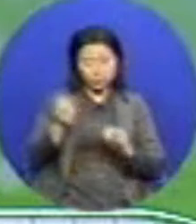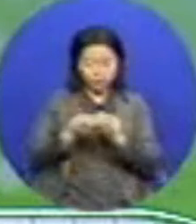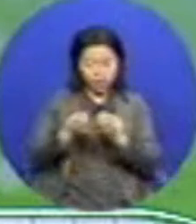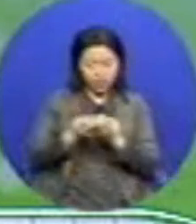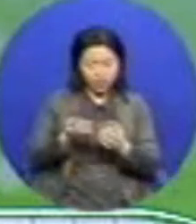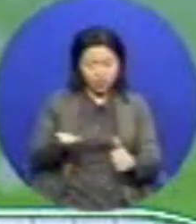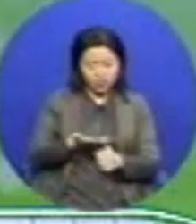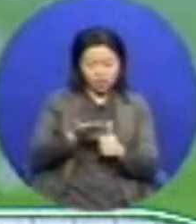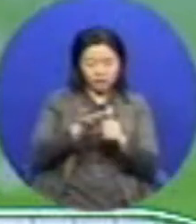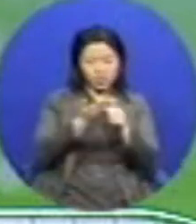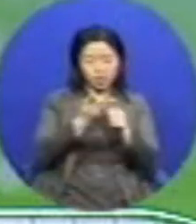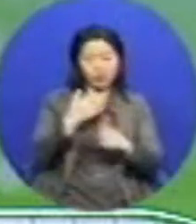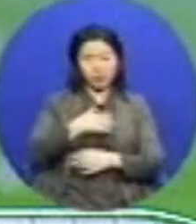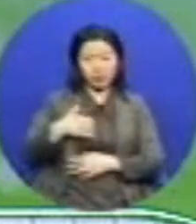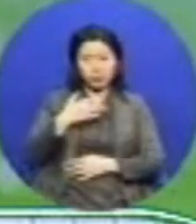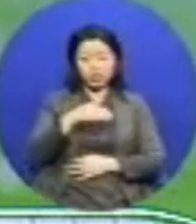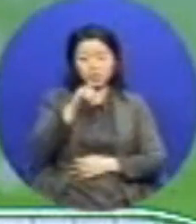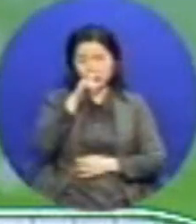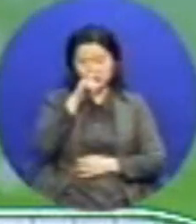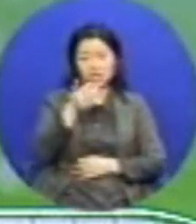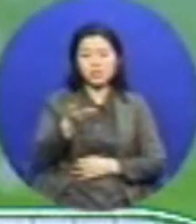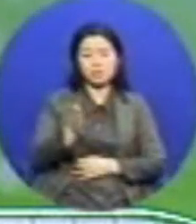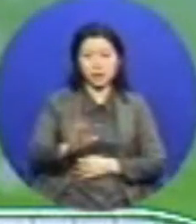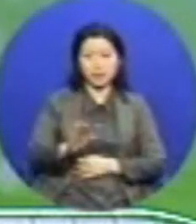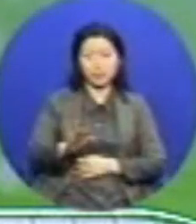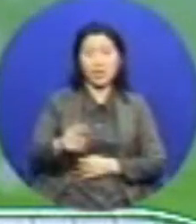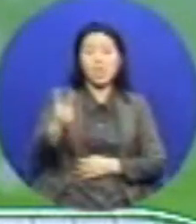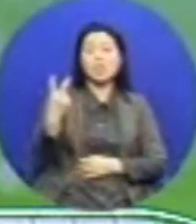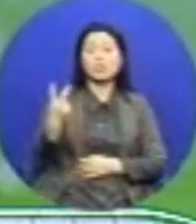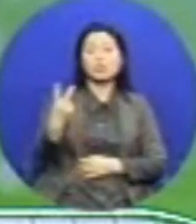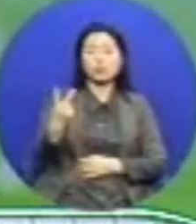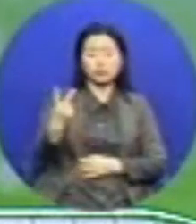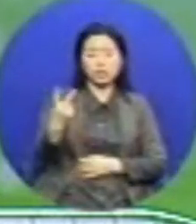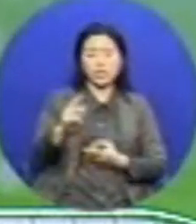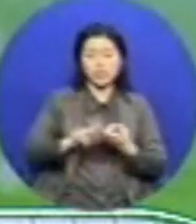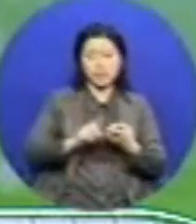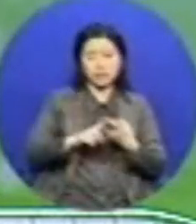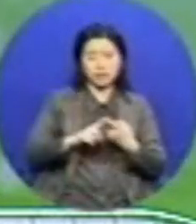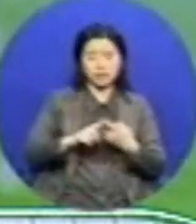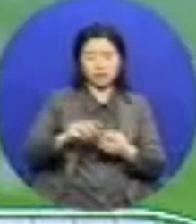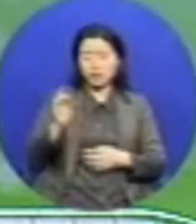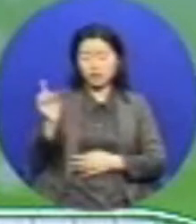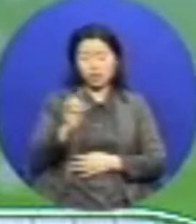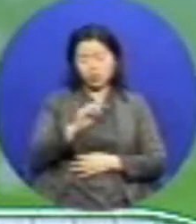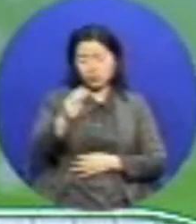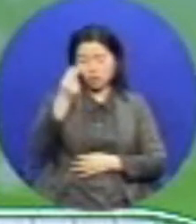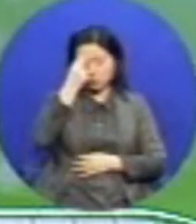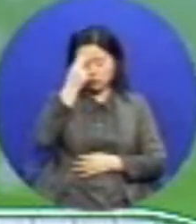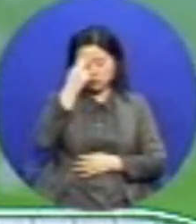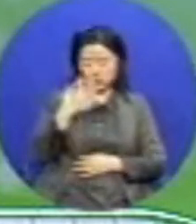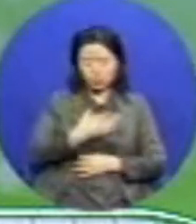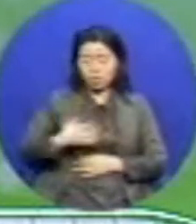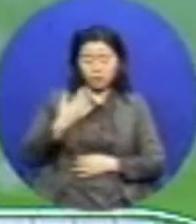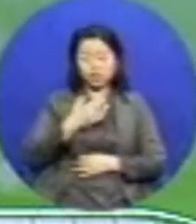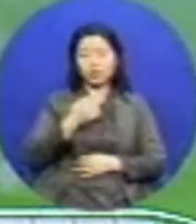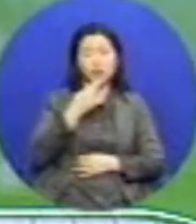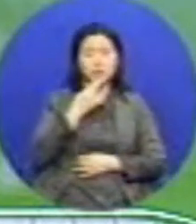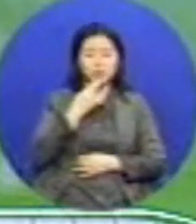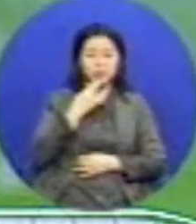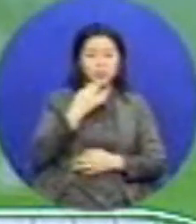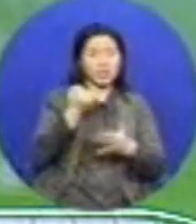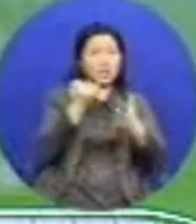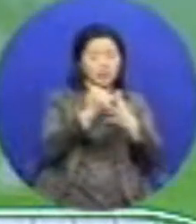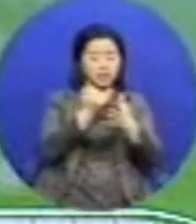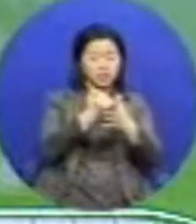걱정이 있지만 2 에 대해서는 전혀 근심걱정을 하지 않습니다 칸다